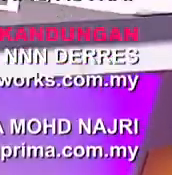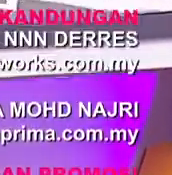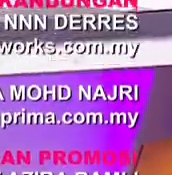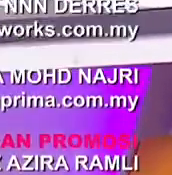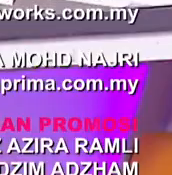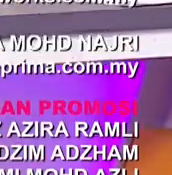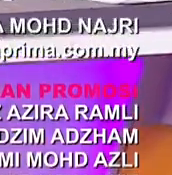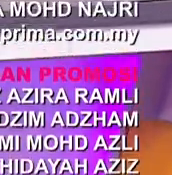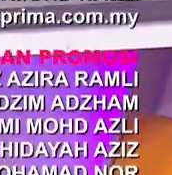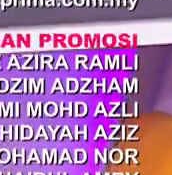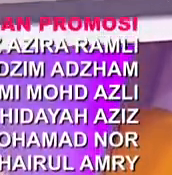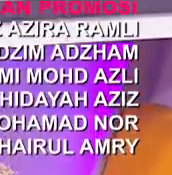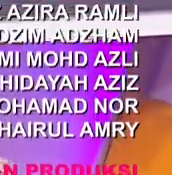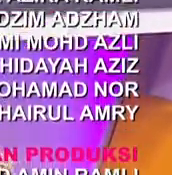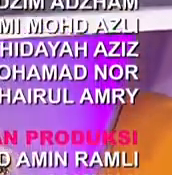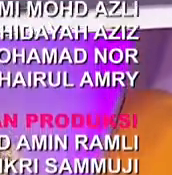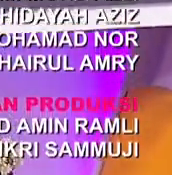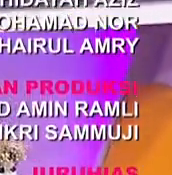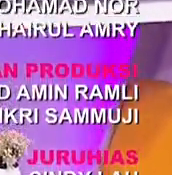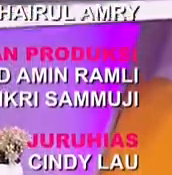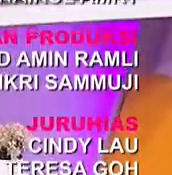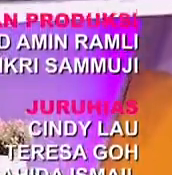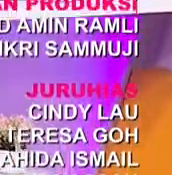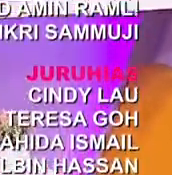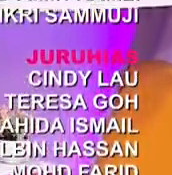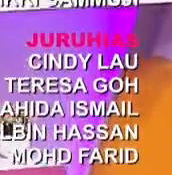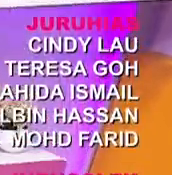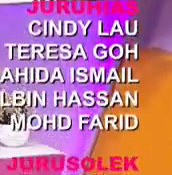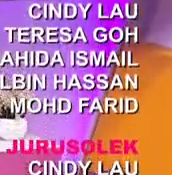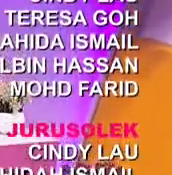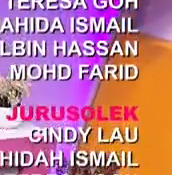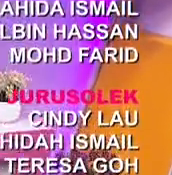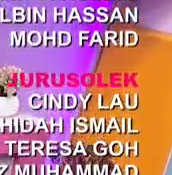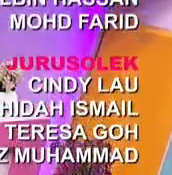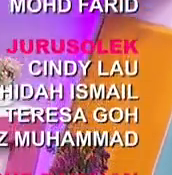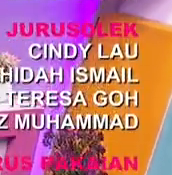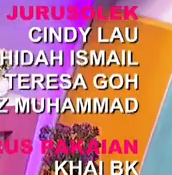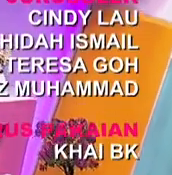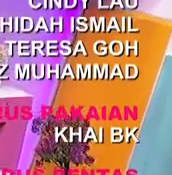pesanan guru waspada sentiasa kita pasti